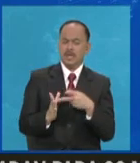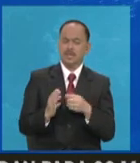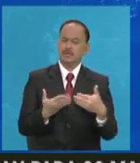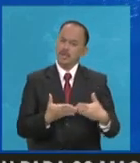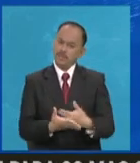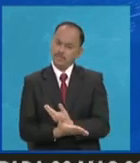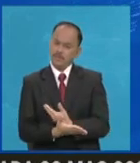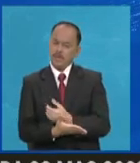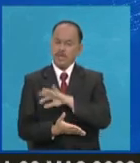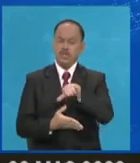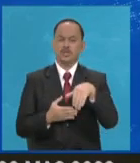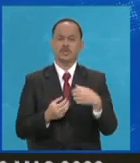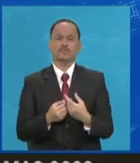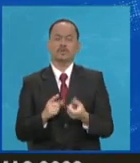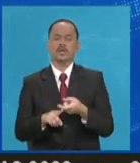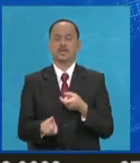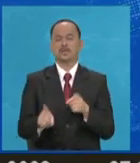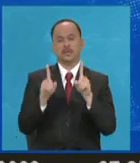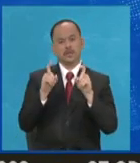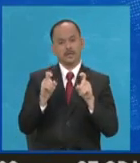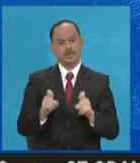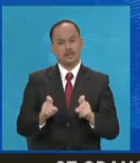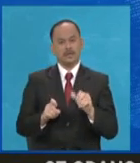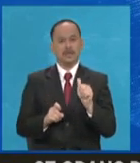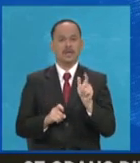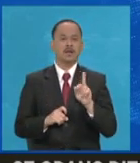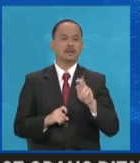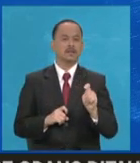yaitu kesemuanya daripada hasil ujian